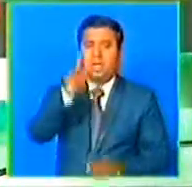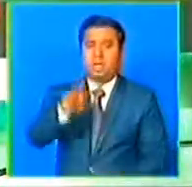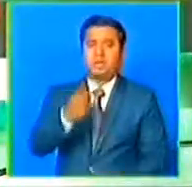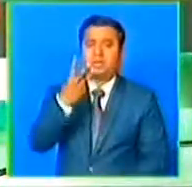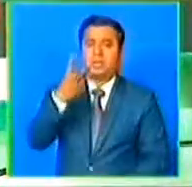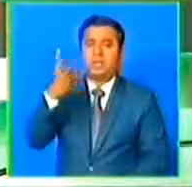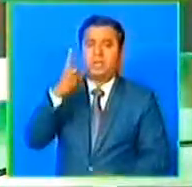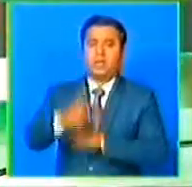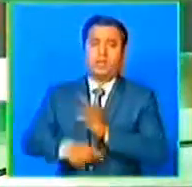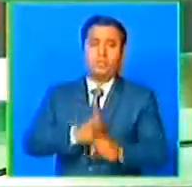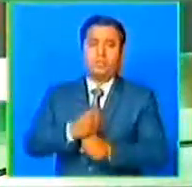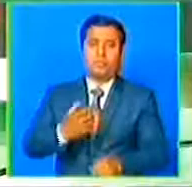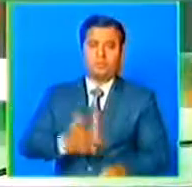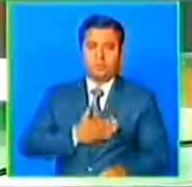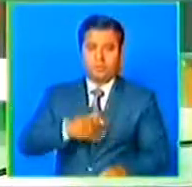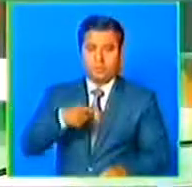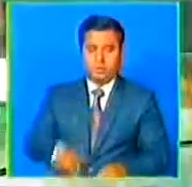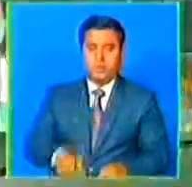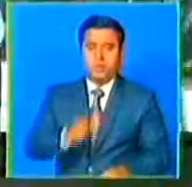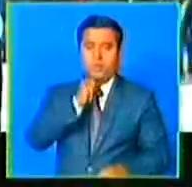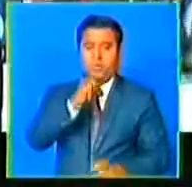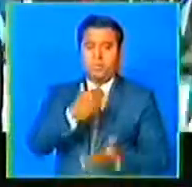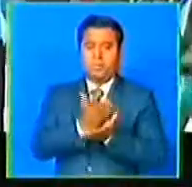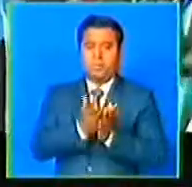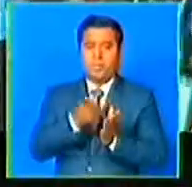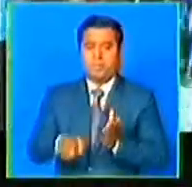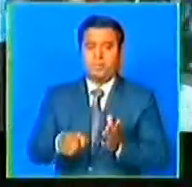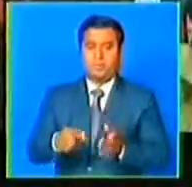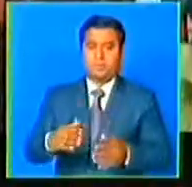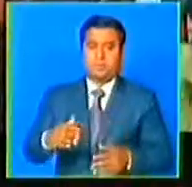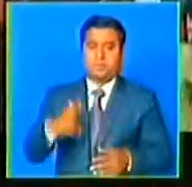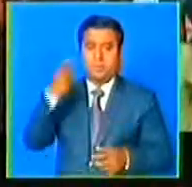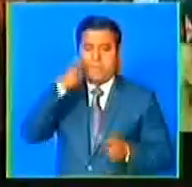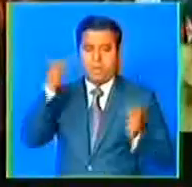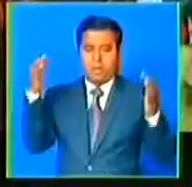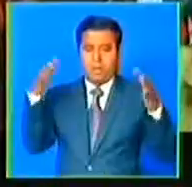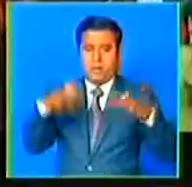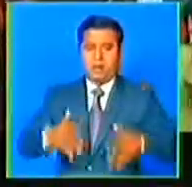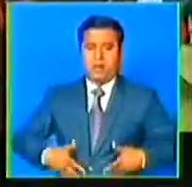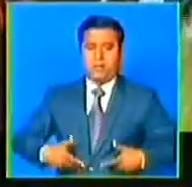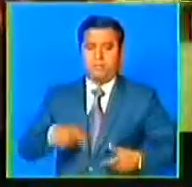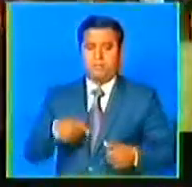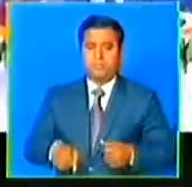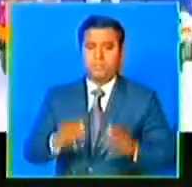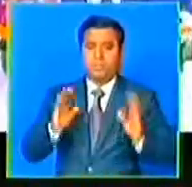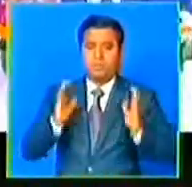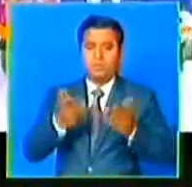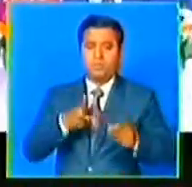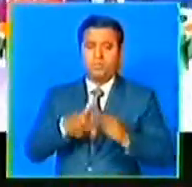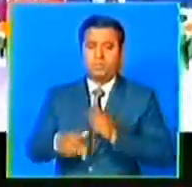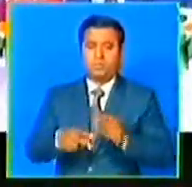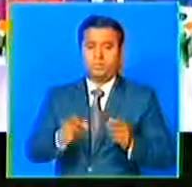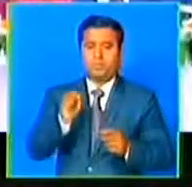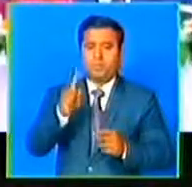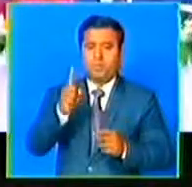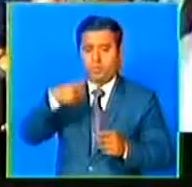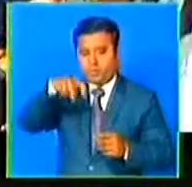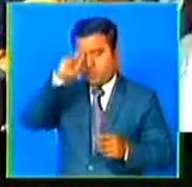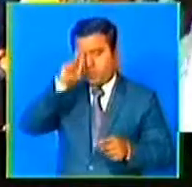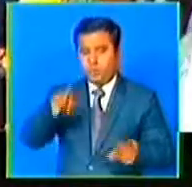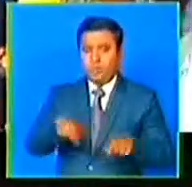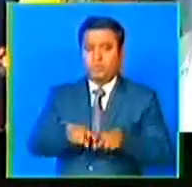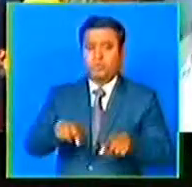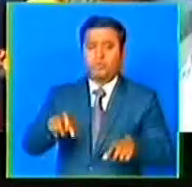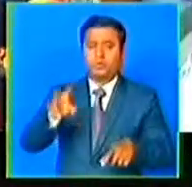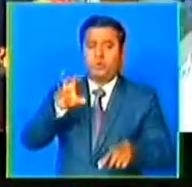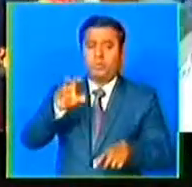131 বছর পূর্তি উপলক্ষে খুলনা দিঘলিয়া এক পুনর্মিলনী অনুষ্ঠানের আয়োজন করা হয়। অনুষ্ঠানে উদ্বোধন করেন প্রধানমন্ত্রীর একান্ত সচিব